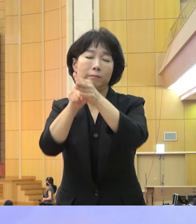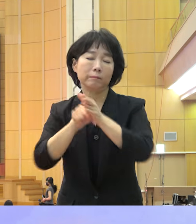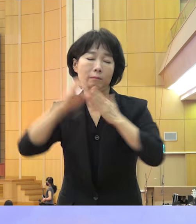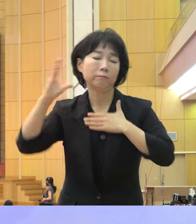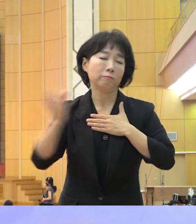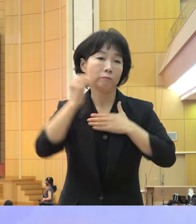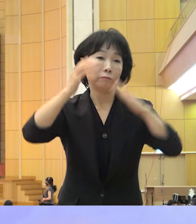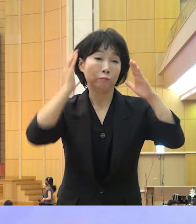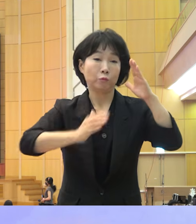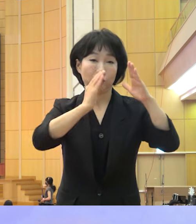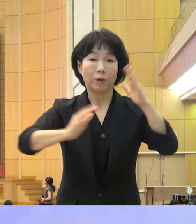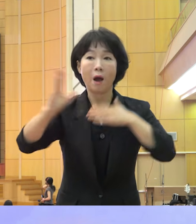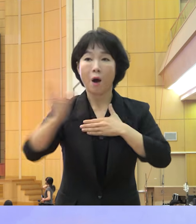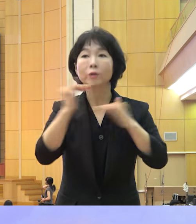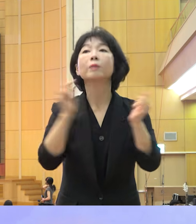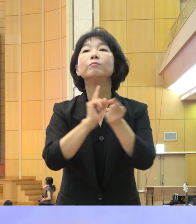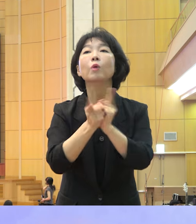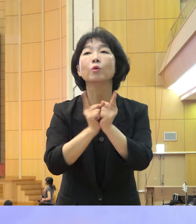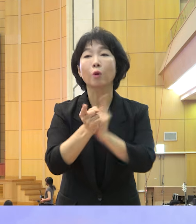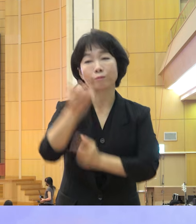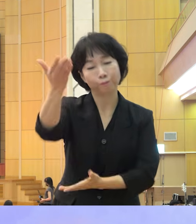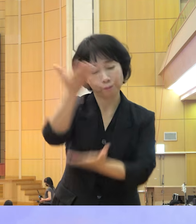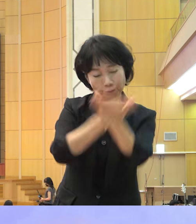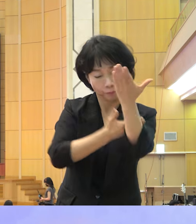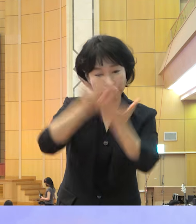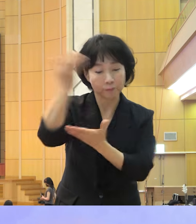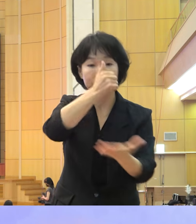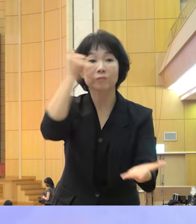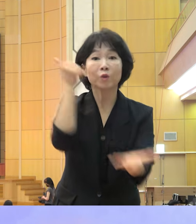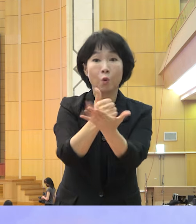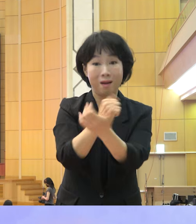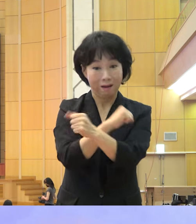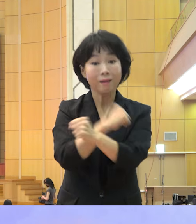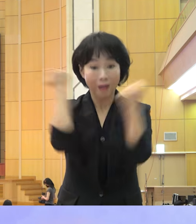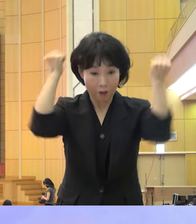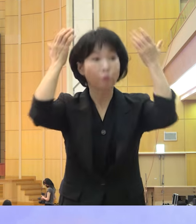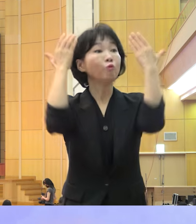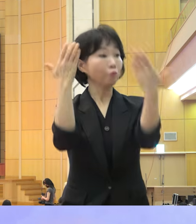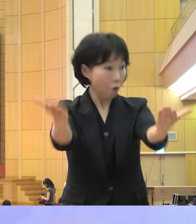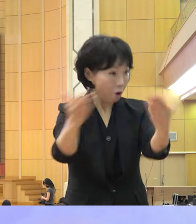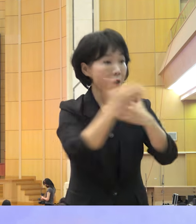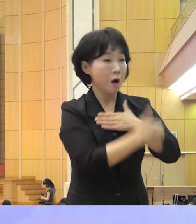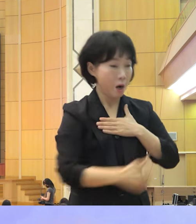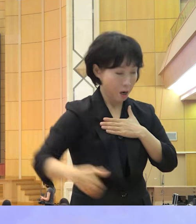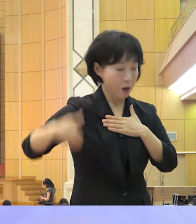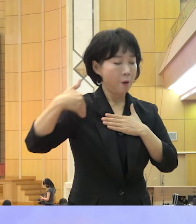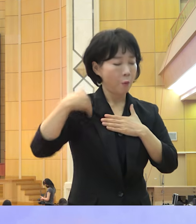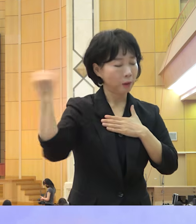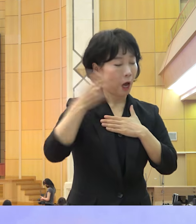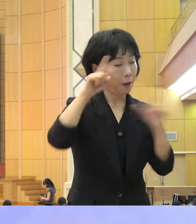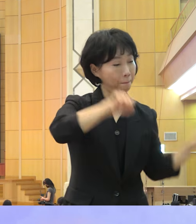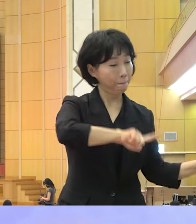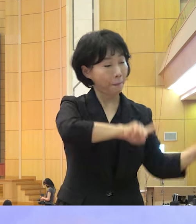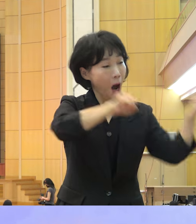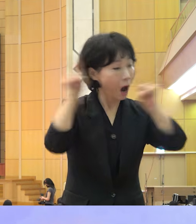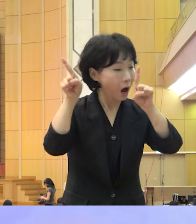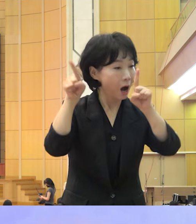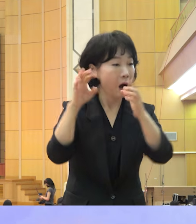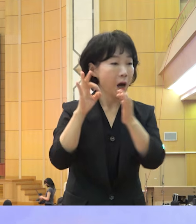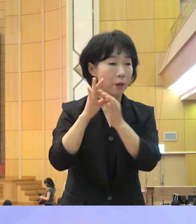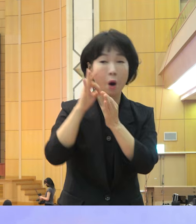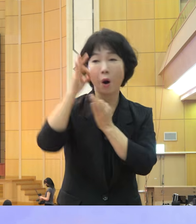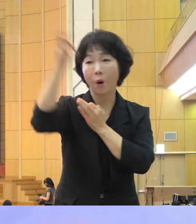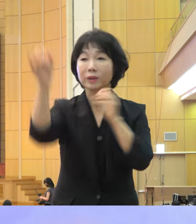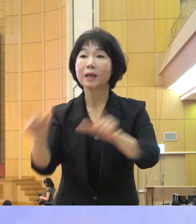믿사오며 거룩한 공예와 성도가 서로 교통하는 것과 죄를 사하여 주시는 것과 몸이 다시 사는